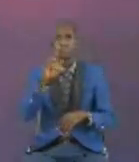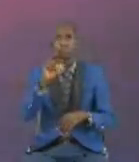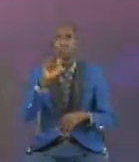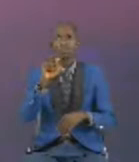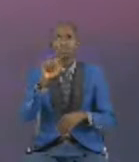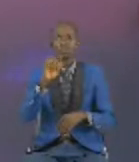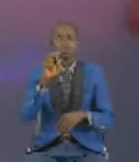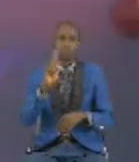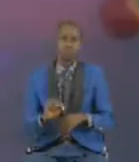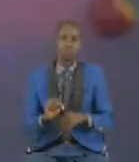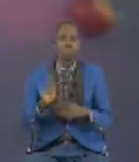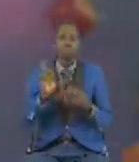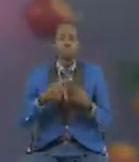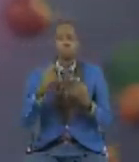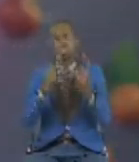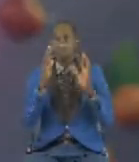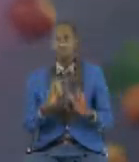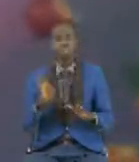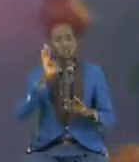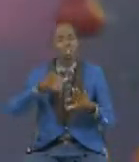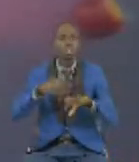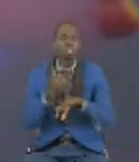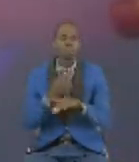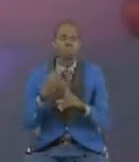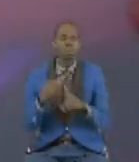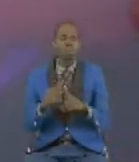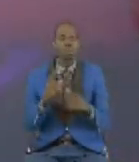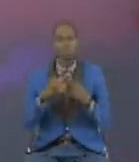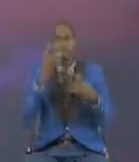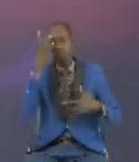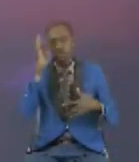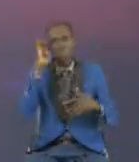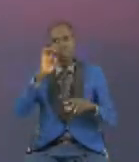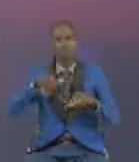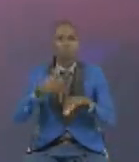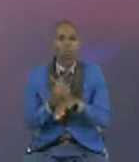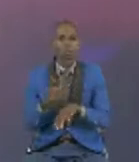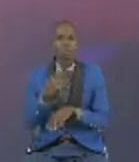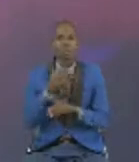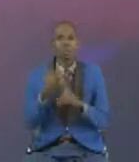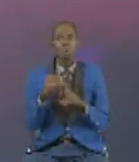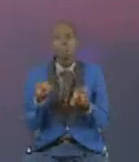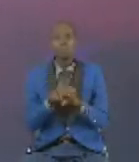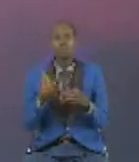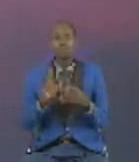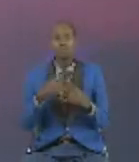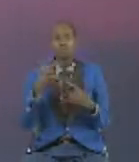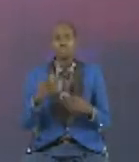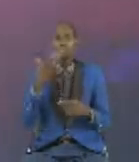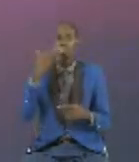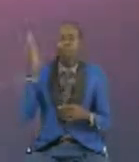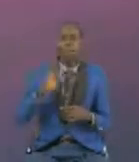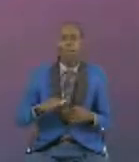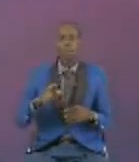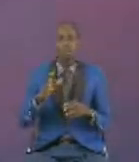parole aux pécheurs, il confirmait la parole envers les malades, il confirmait la parole. Et également aux possédés qui avaient l'esprit de